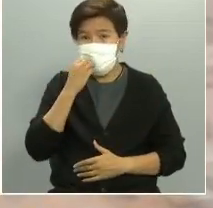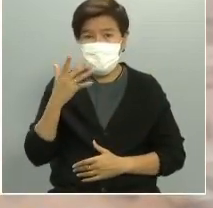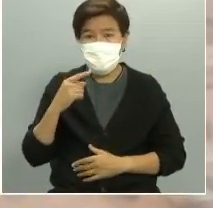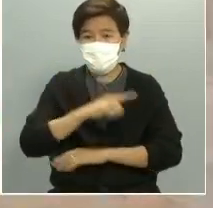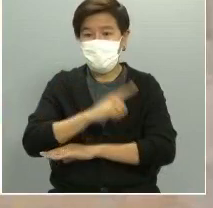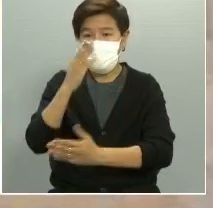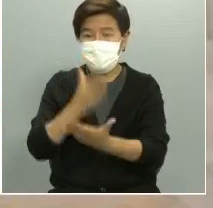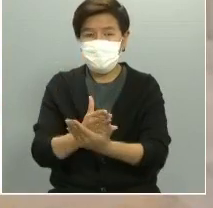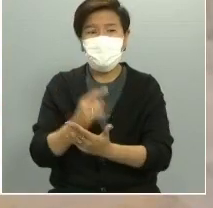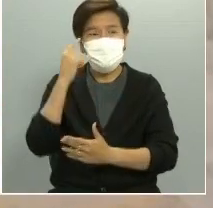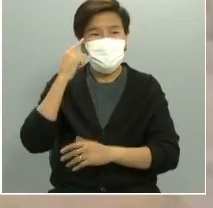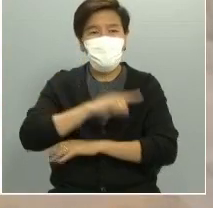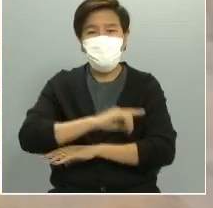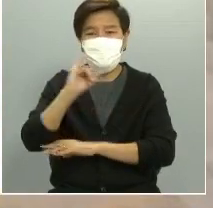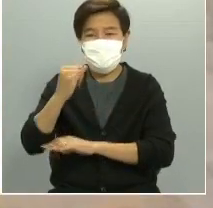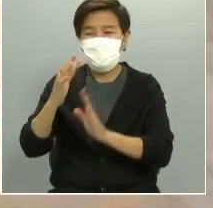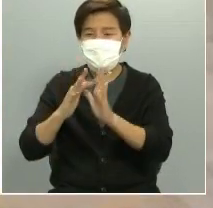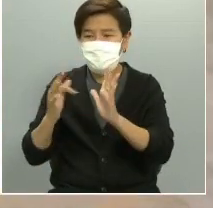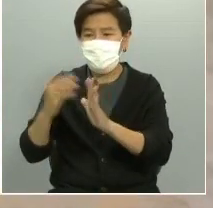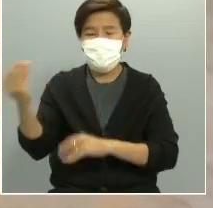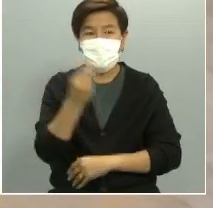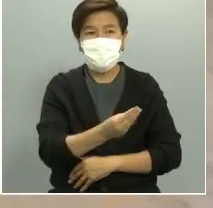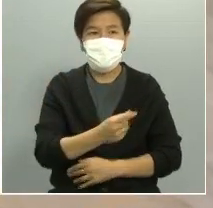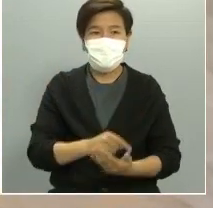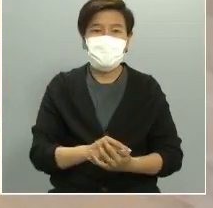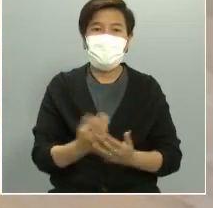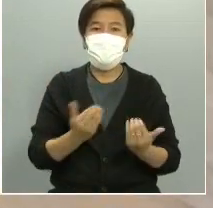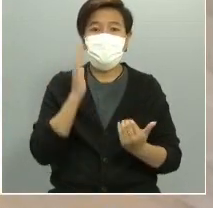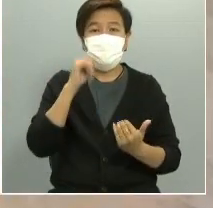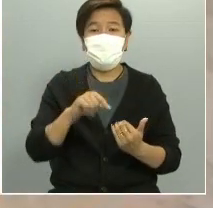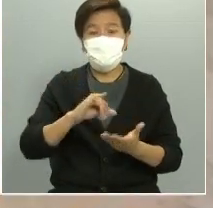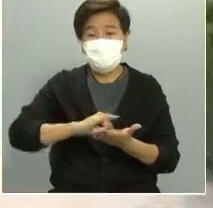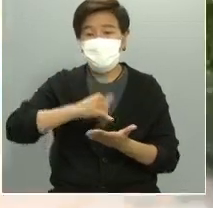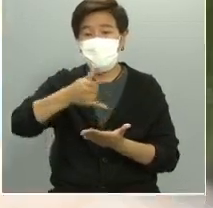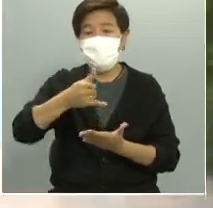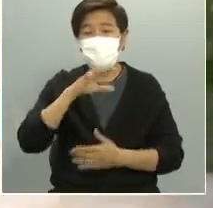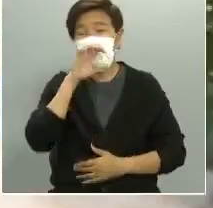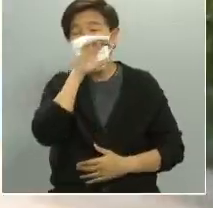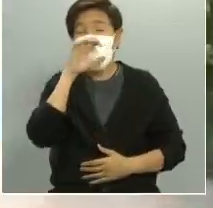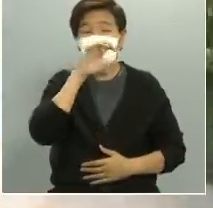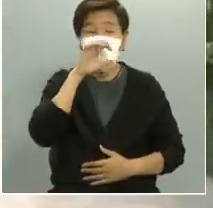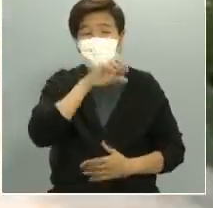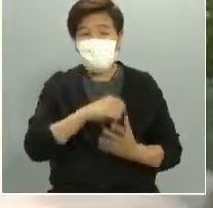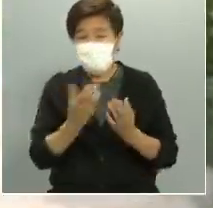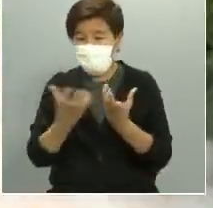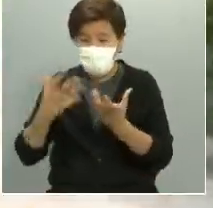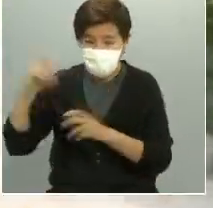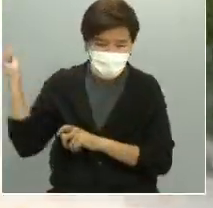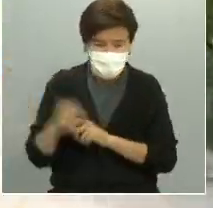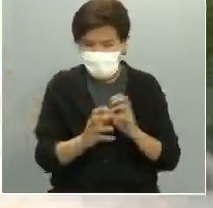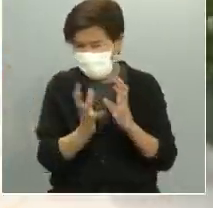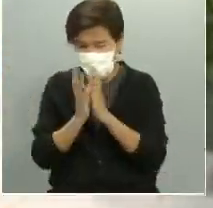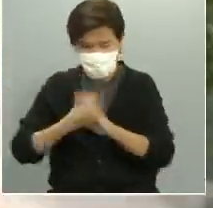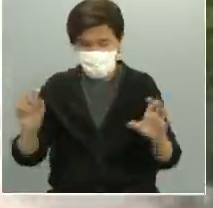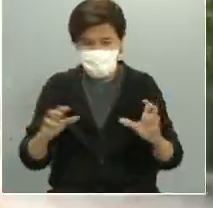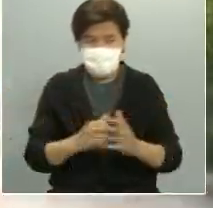ณพ่อยังคิดว่าเดี๋ยววันจันทร์จะไปรับยามาแต่เช้ามืดลูกชายลุกจากที่นอนมาเอะอะโวยวายทุบทำลายข้าวของในบ้านพยายาม